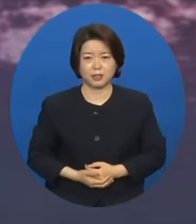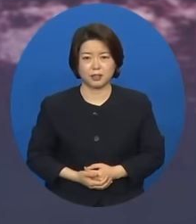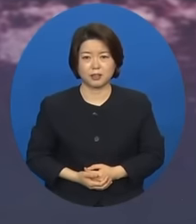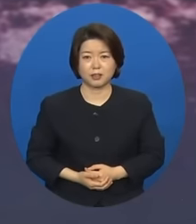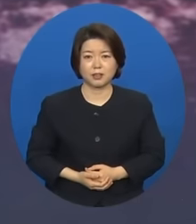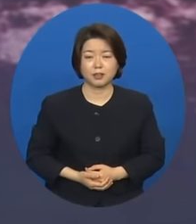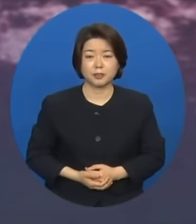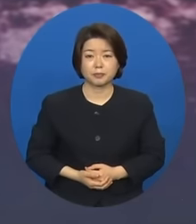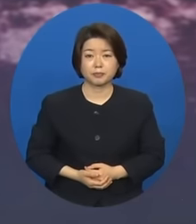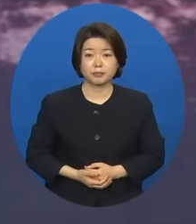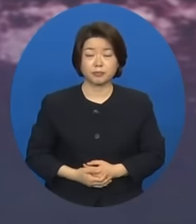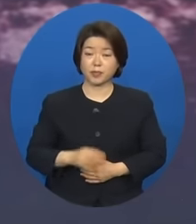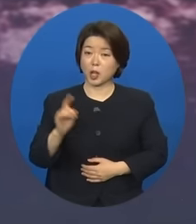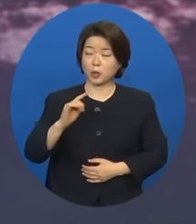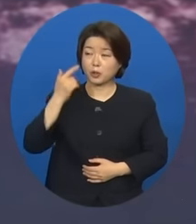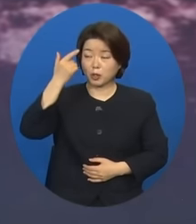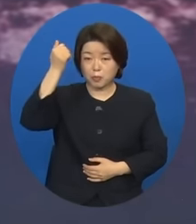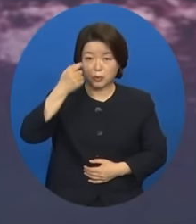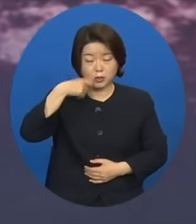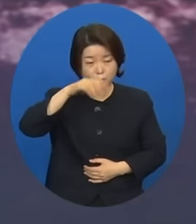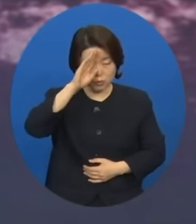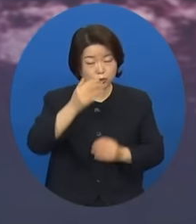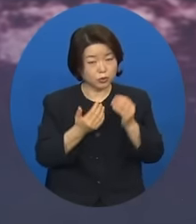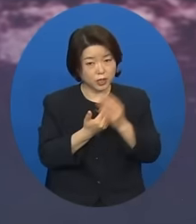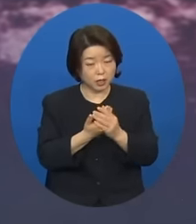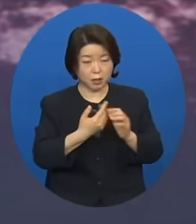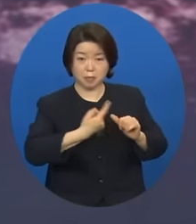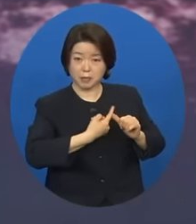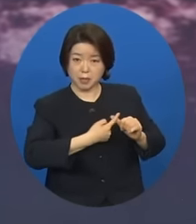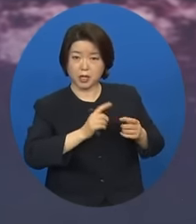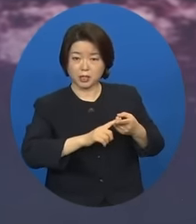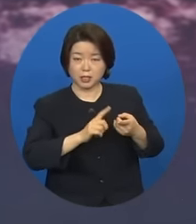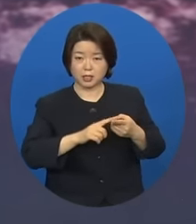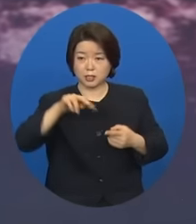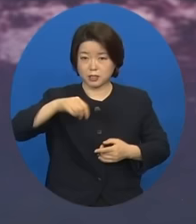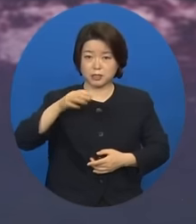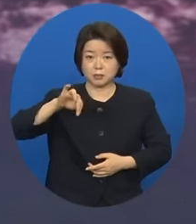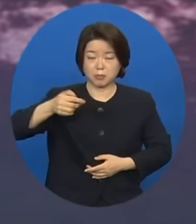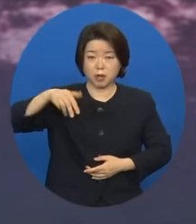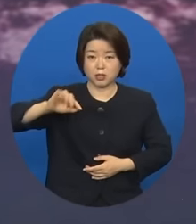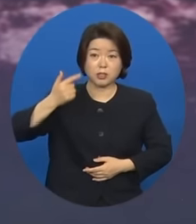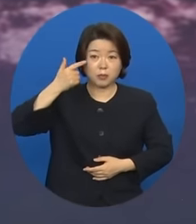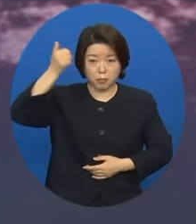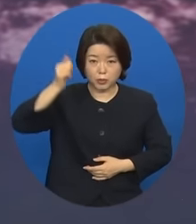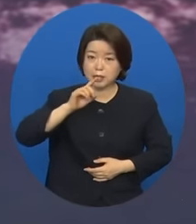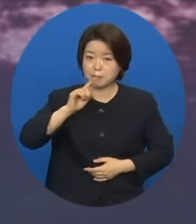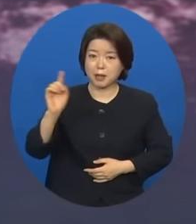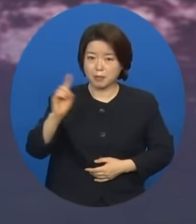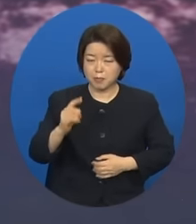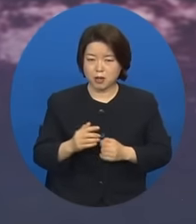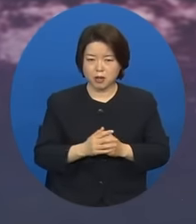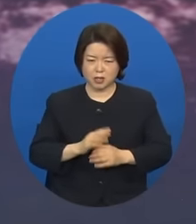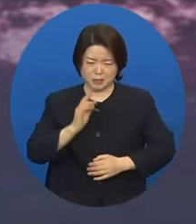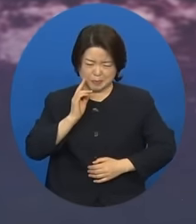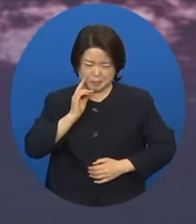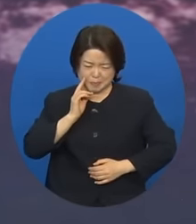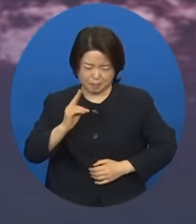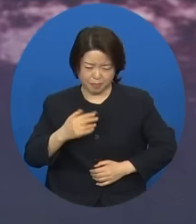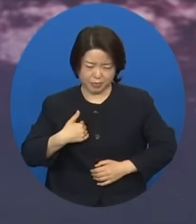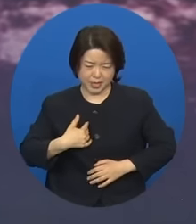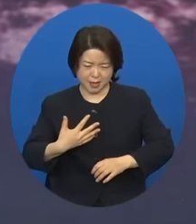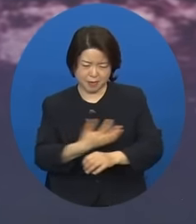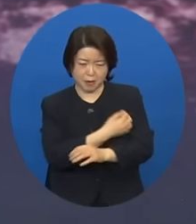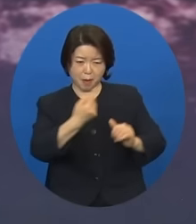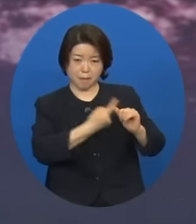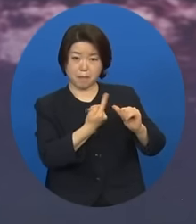됩니다 어떻게 목사가 울중 있을 수 있냐라는 비판에 대해서 스전 이런 얘기를 합니다 맹렬하게 비난하는